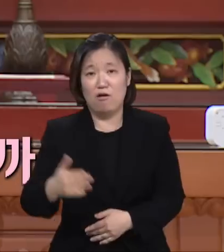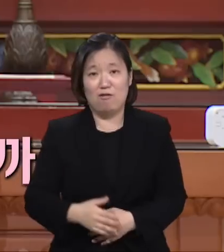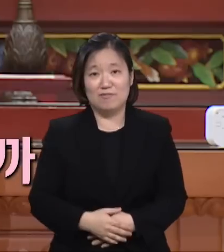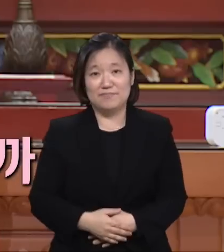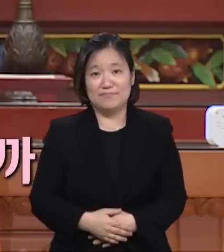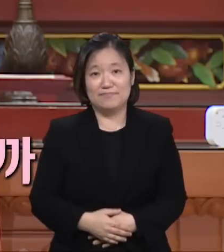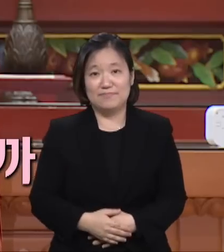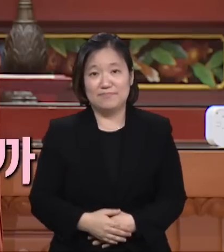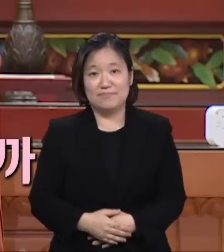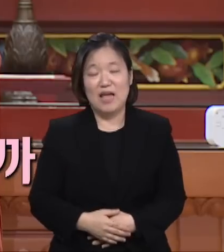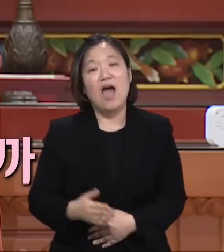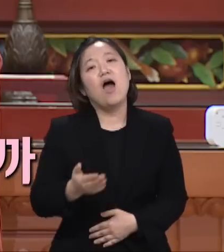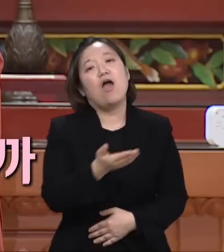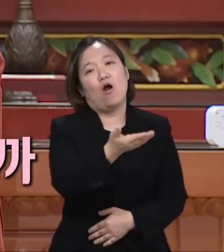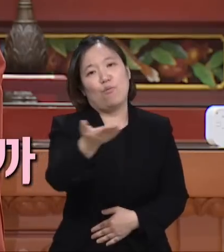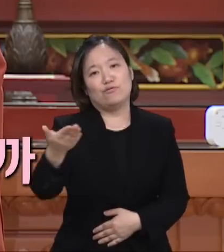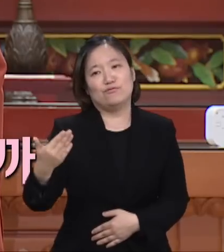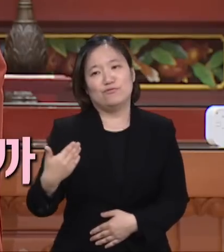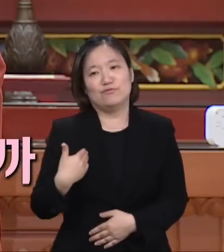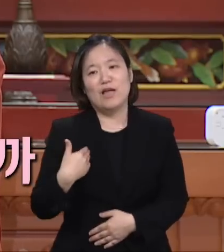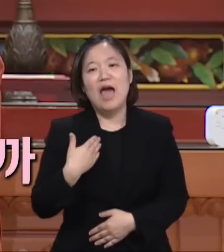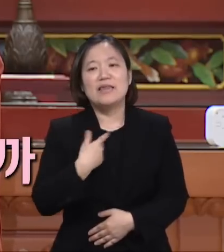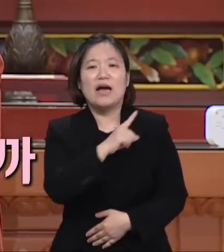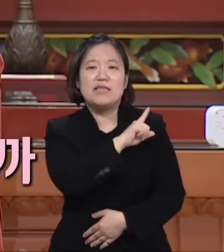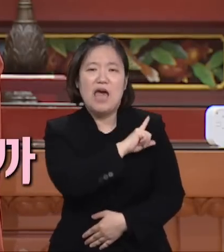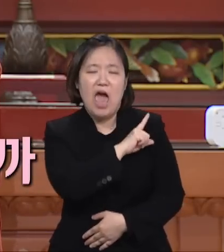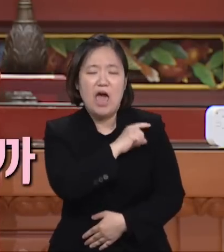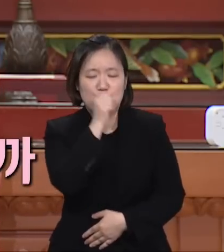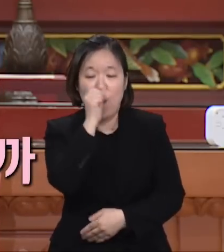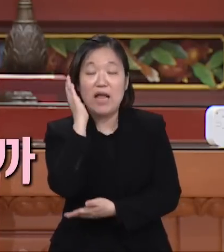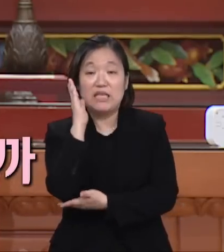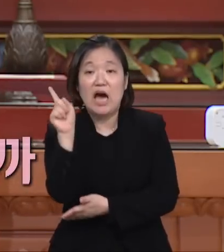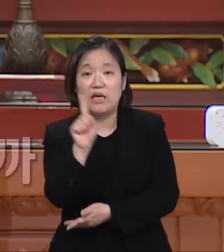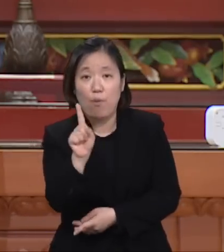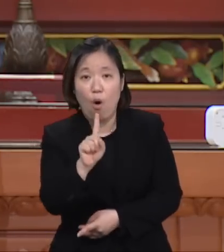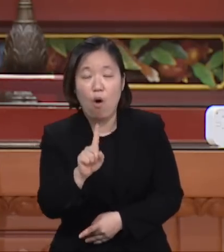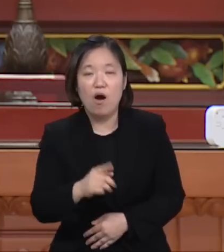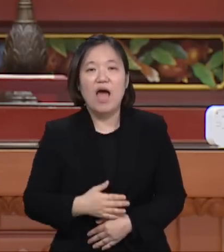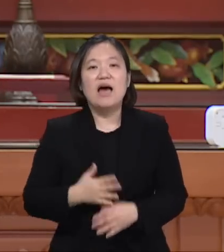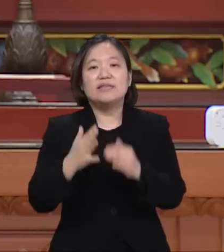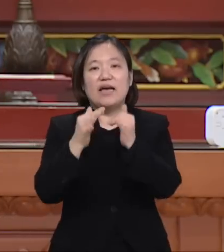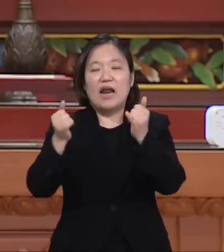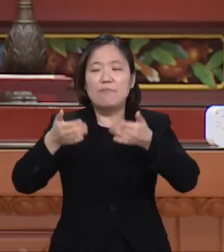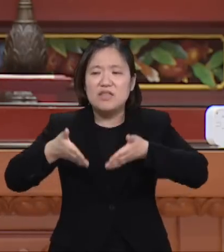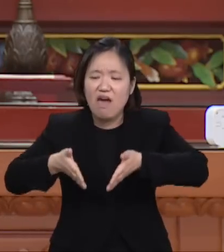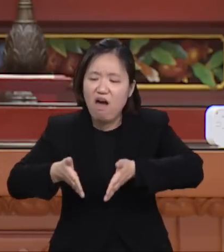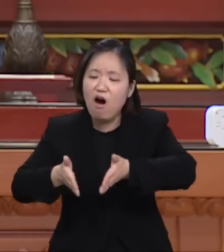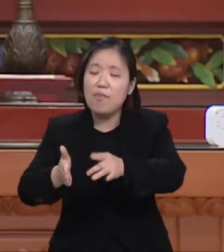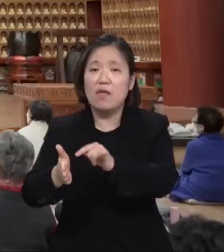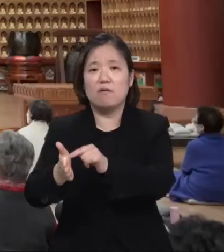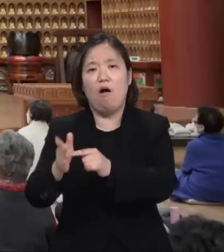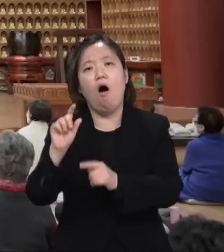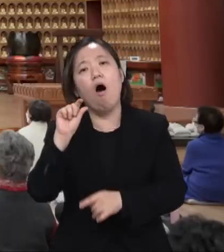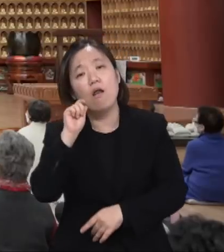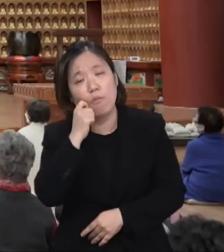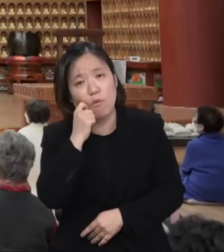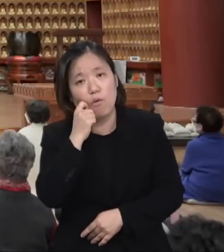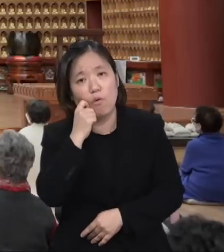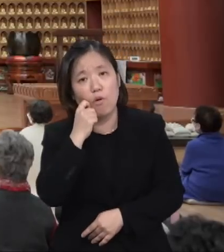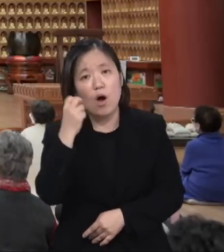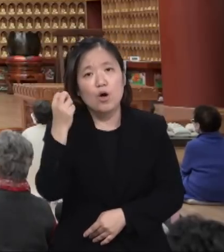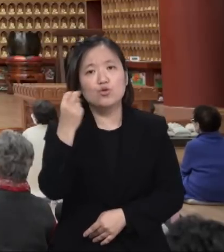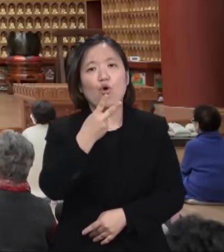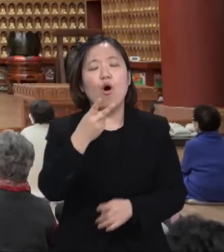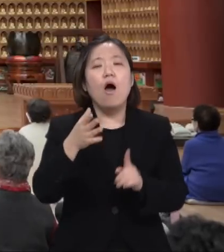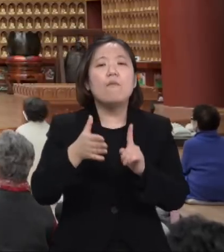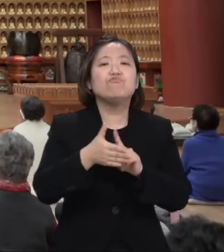그래서 여러분 제가 제일 좋아하는 구절이 사람으로 태어나기 어렵고 무엇을 만나기 어렵다